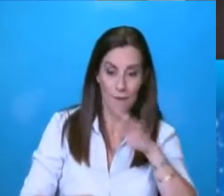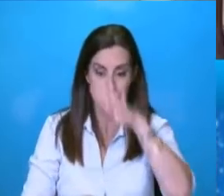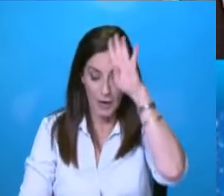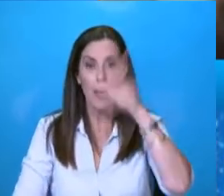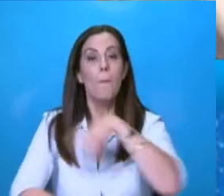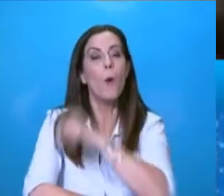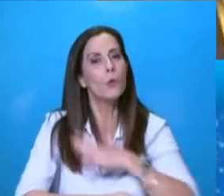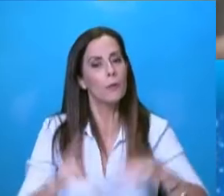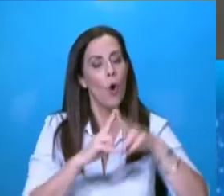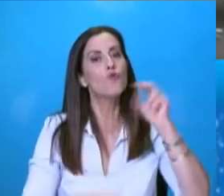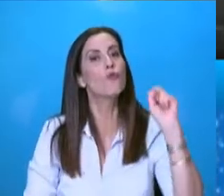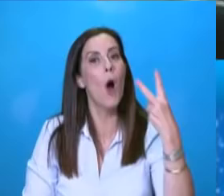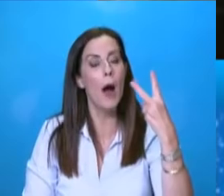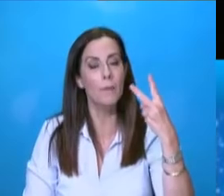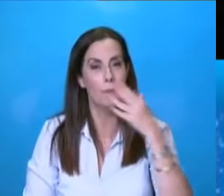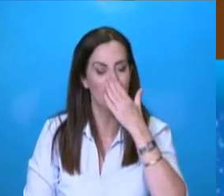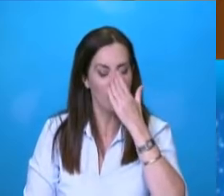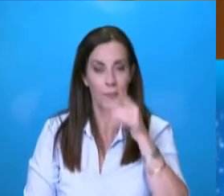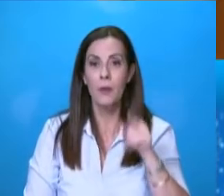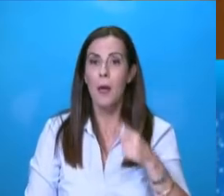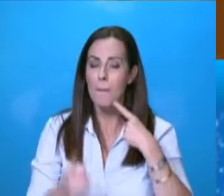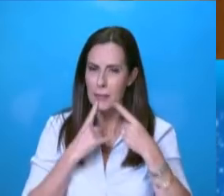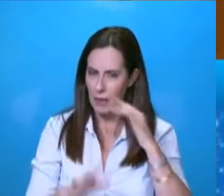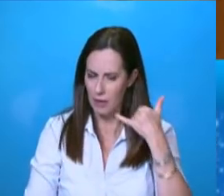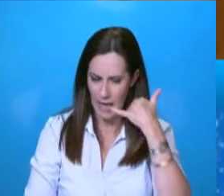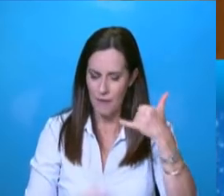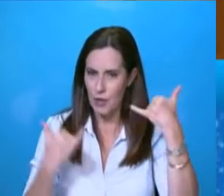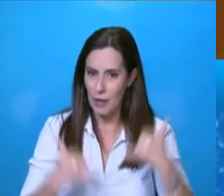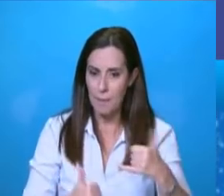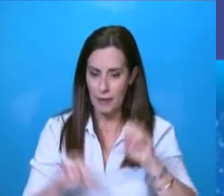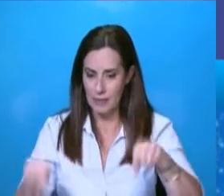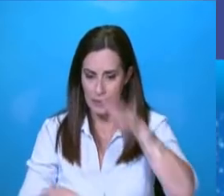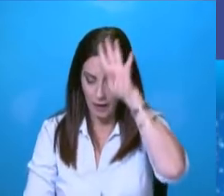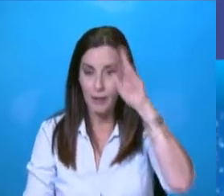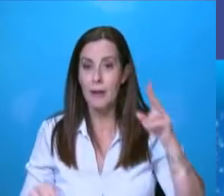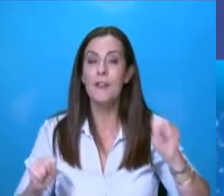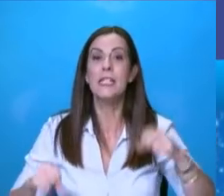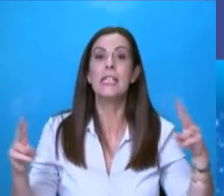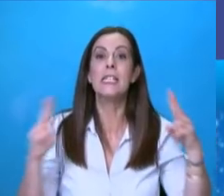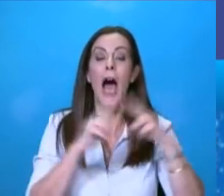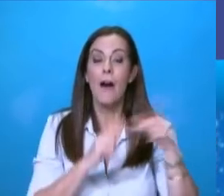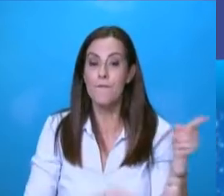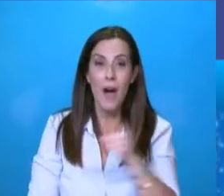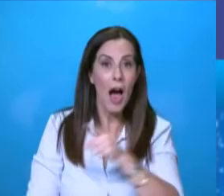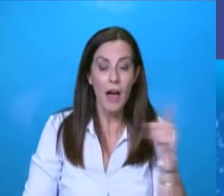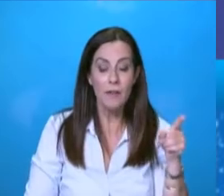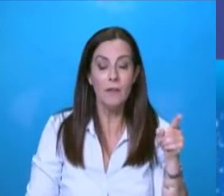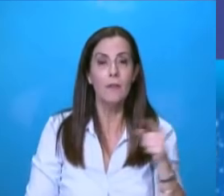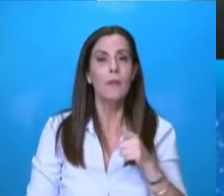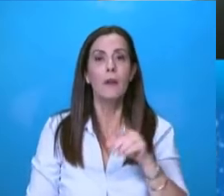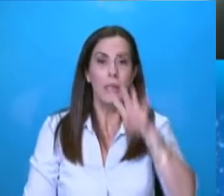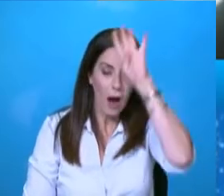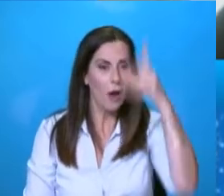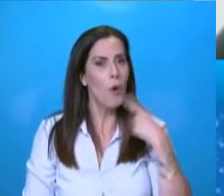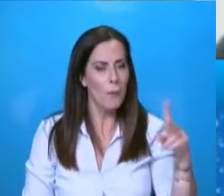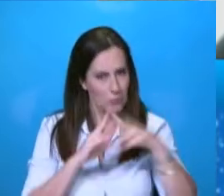יורק, בעוד שבועיים בדיוק מהיום. ובשיחת טלפון הערב בין רוחני לבין נשיא צרפת מקרון, שהוא עמיד על מנוע מתווך, אומר לו רוחני, אנחנו